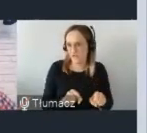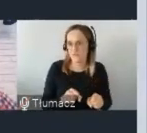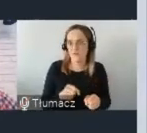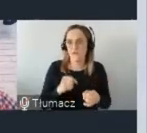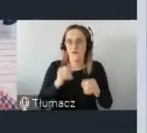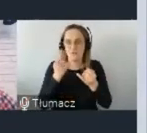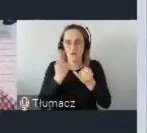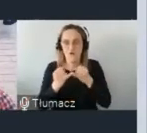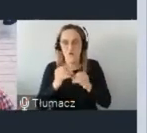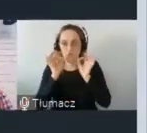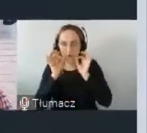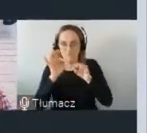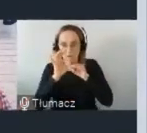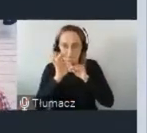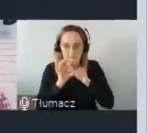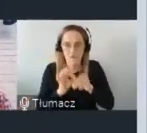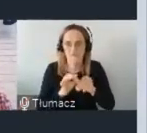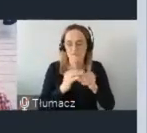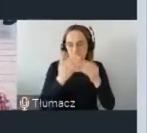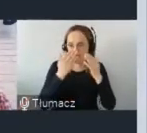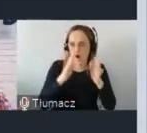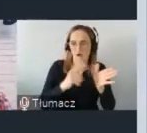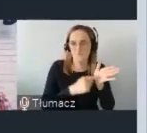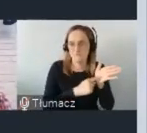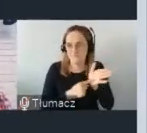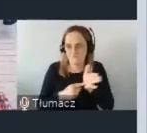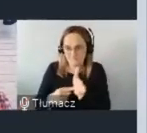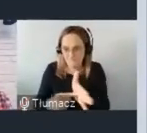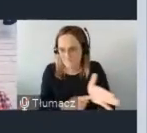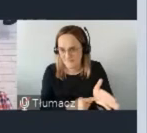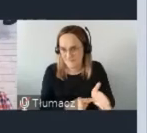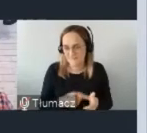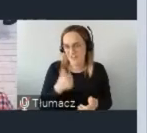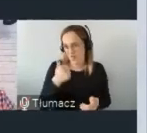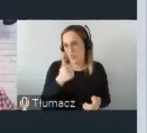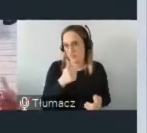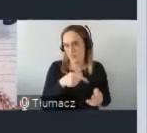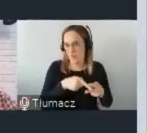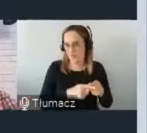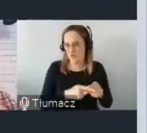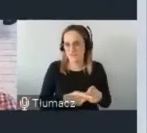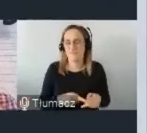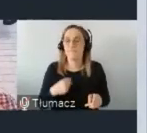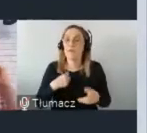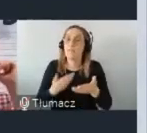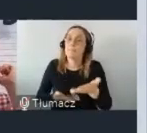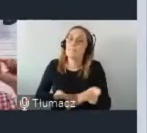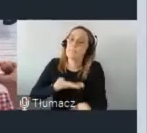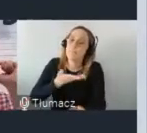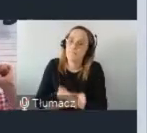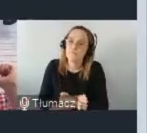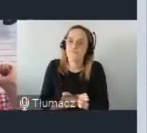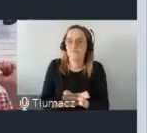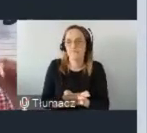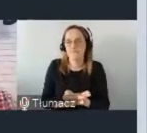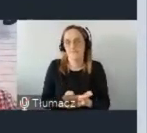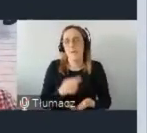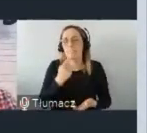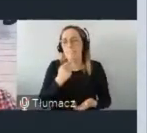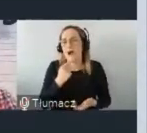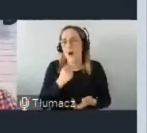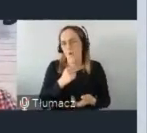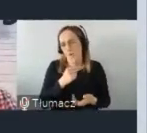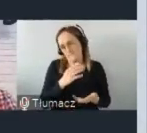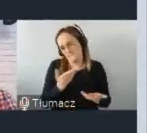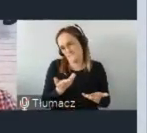dzieci w zajęcia, to można przecież im pokazywać różne rzeczy i na jednym urządzeniu. Polecam wam jeszcze jedną sprawę. Jeżeli macie bardzo mało sprzętu, czyli